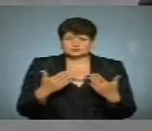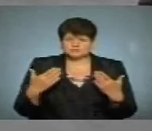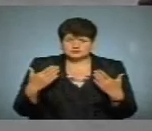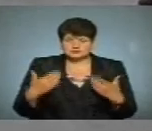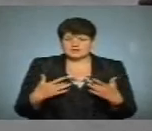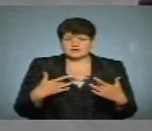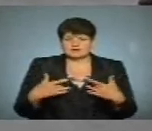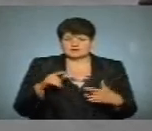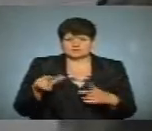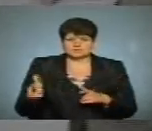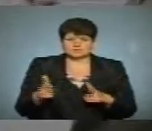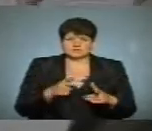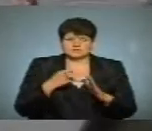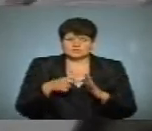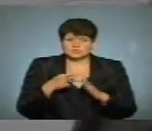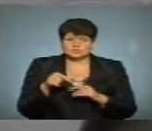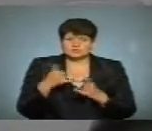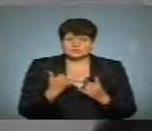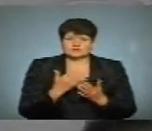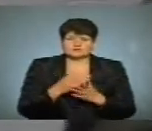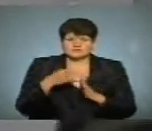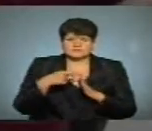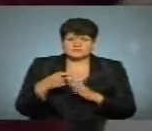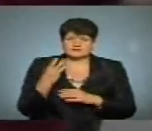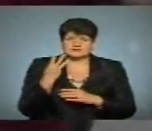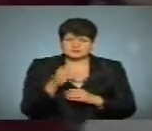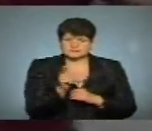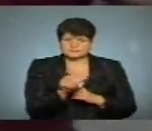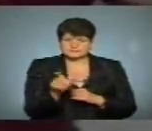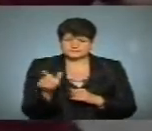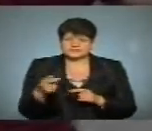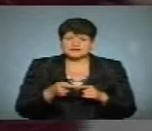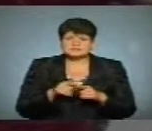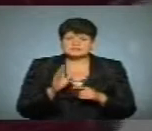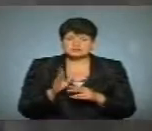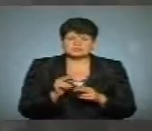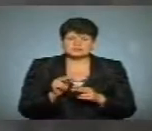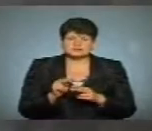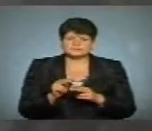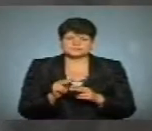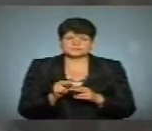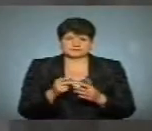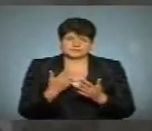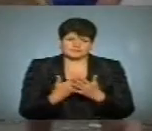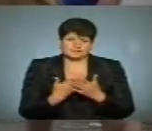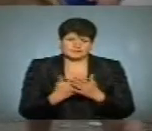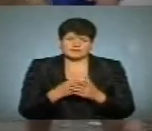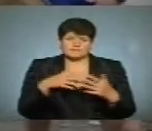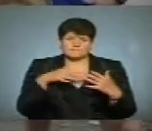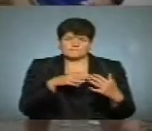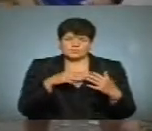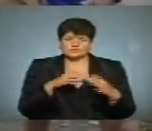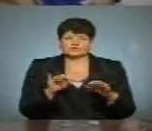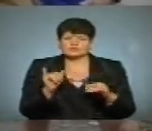в'язнів актори готуються до зйомок. Сьогодні мають відзняти 3 епізоди. Це буде реконструкція бою і визволення Бранки. Автор